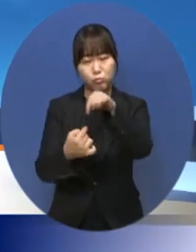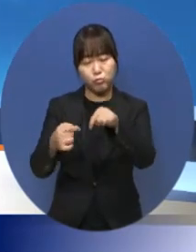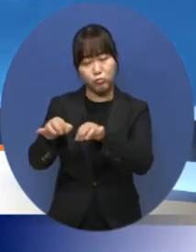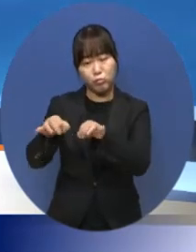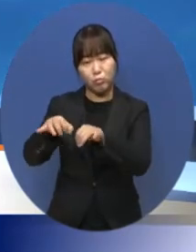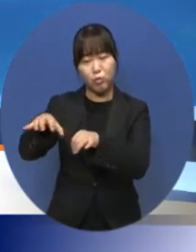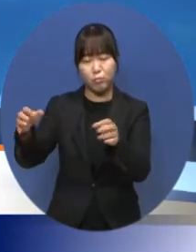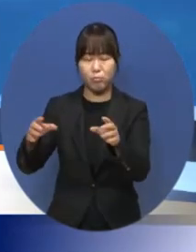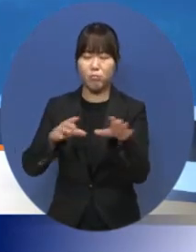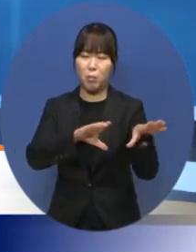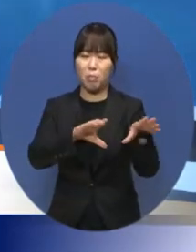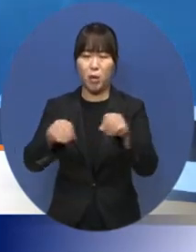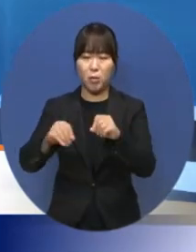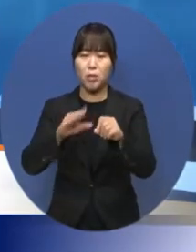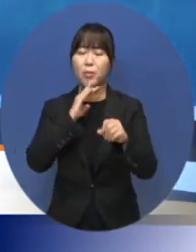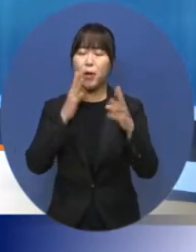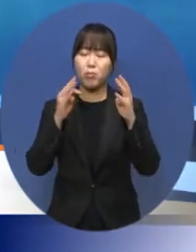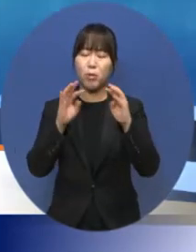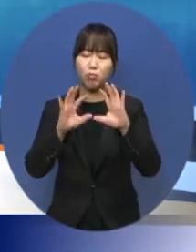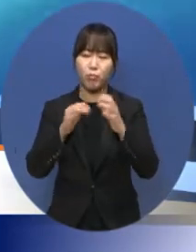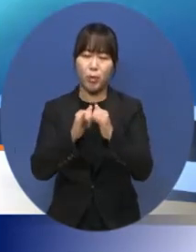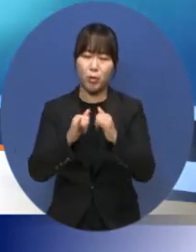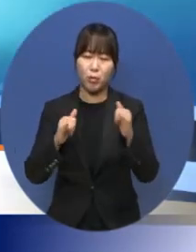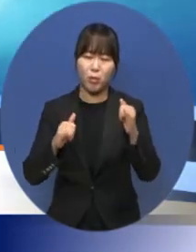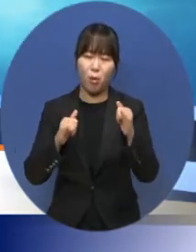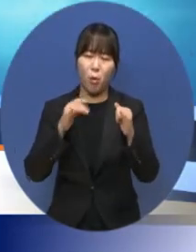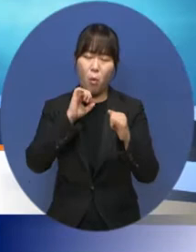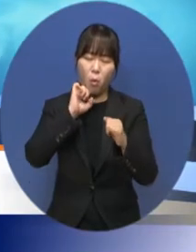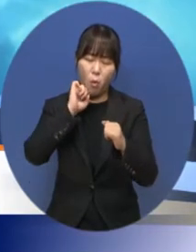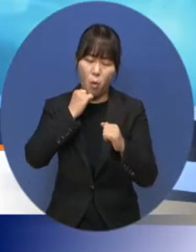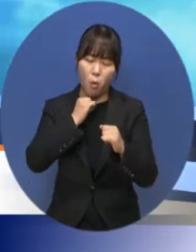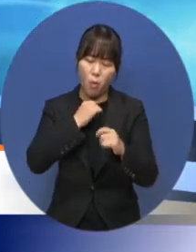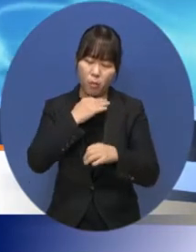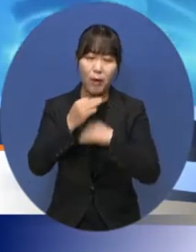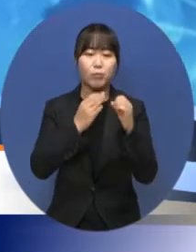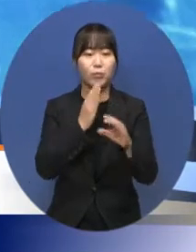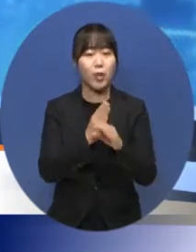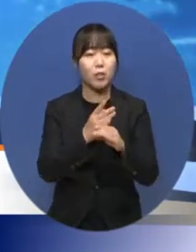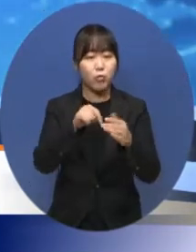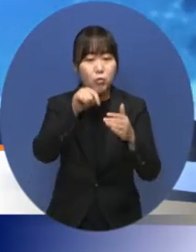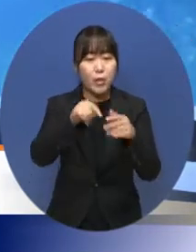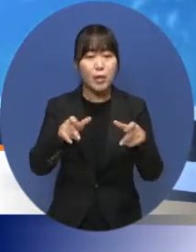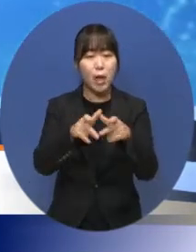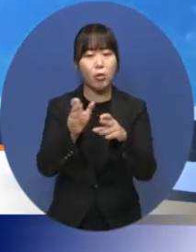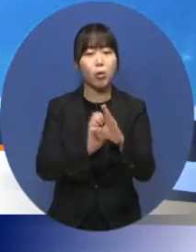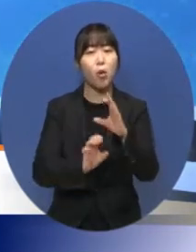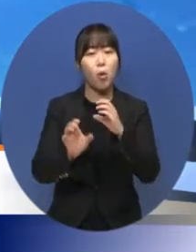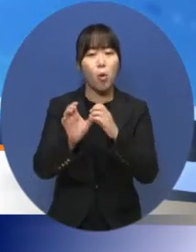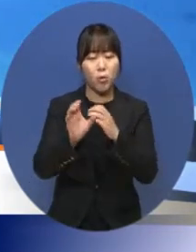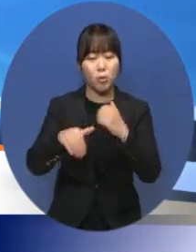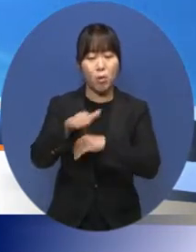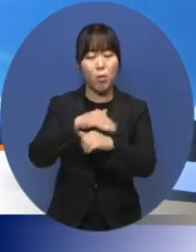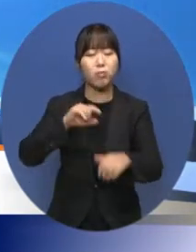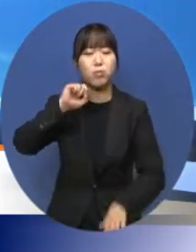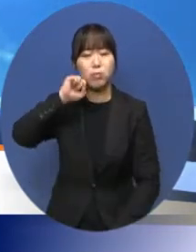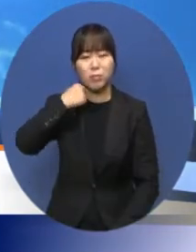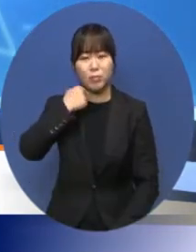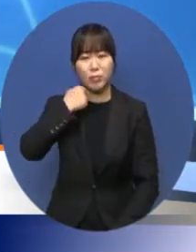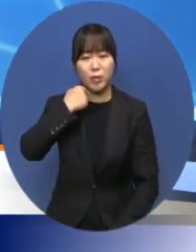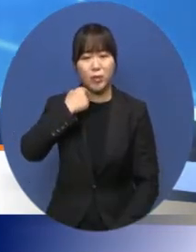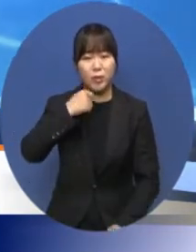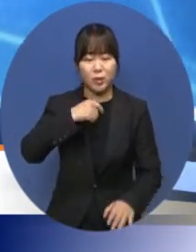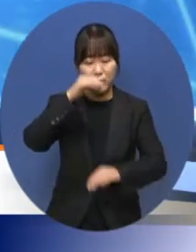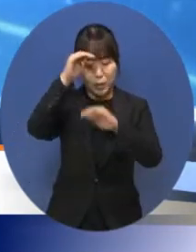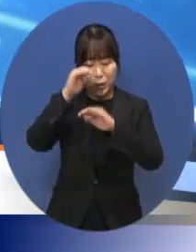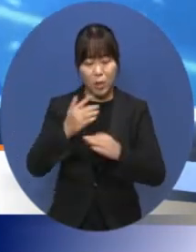중단되며 많은 국민들이 어려움을 호소하고 있습니다. 그중에서도 장애인은 더욱더 어려운 현실인데요. 그